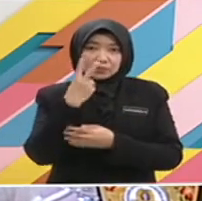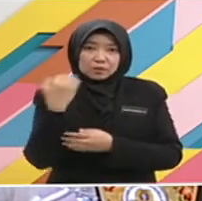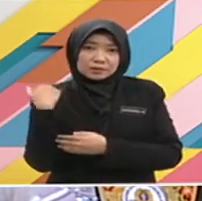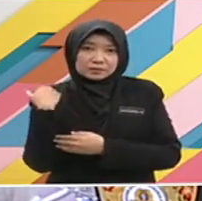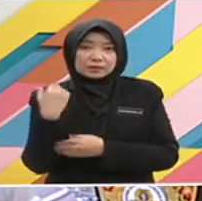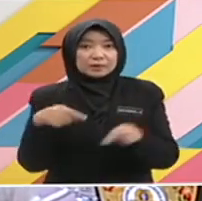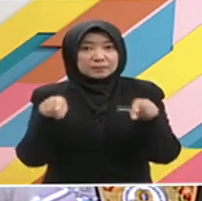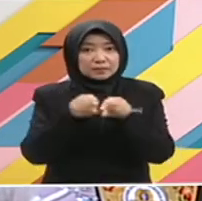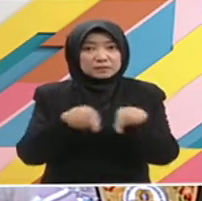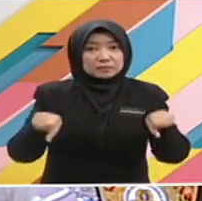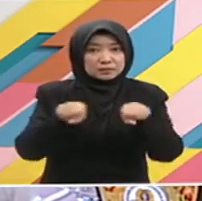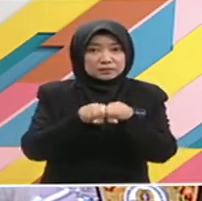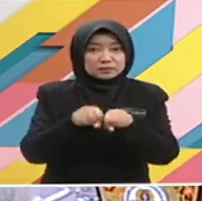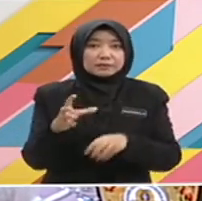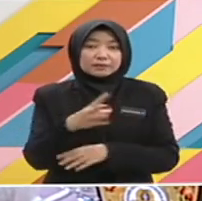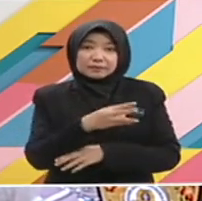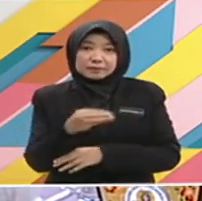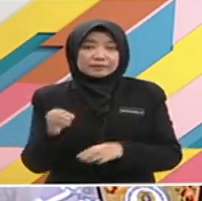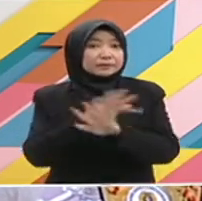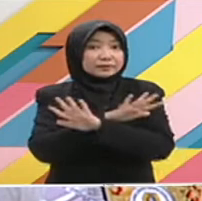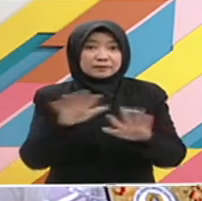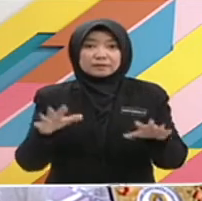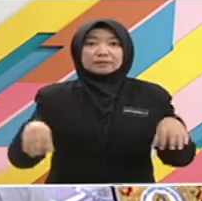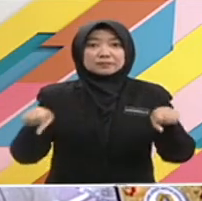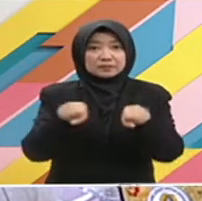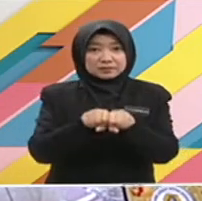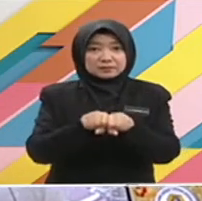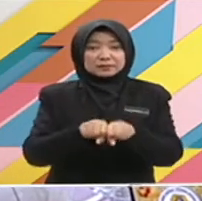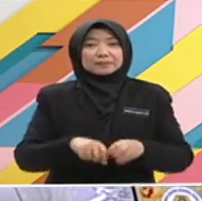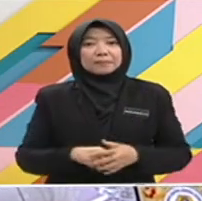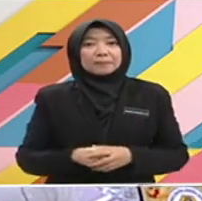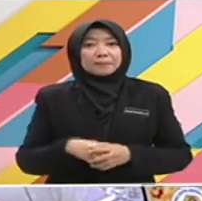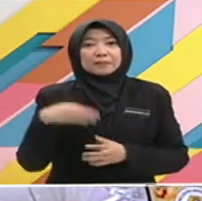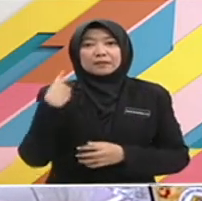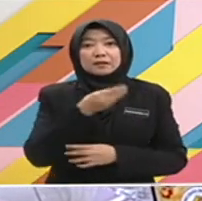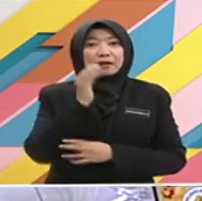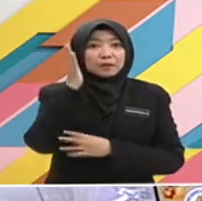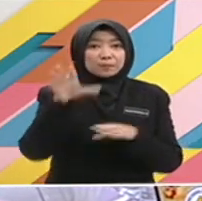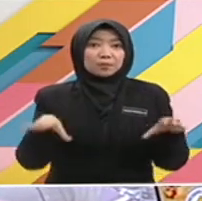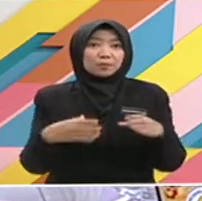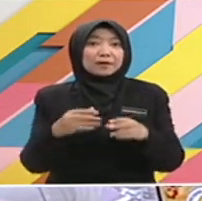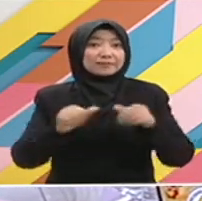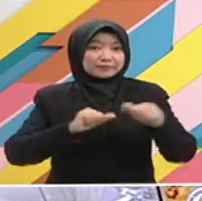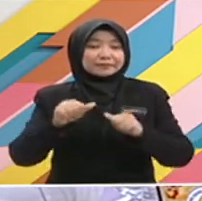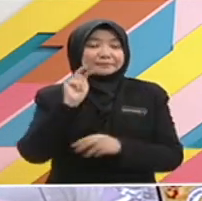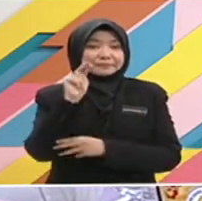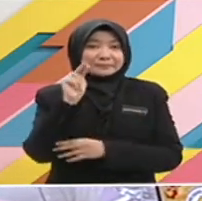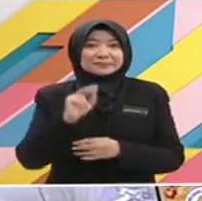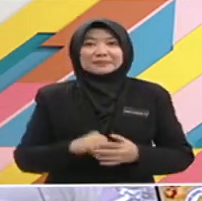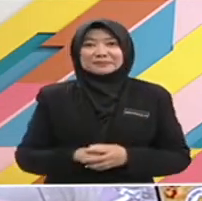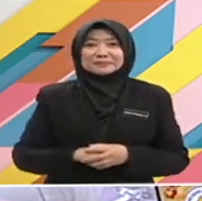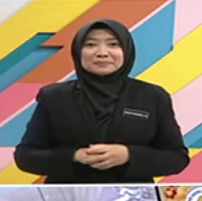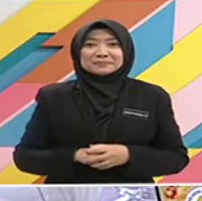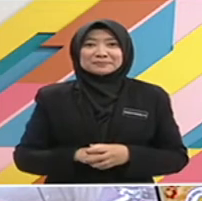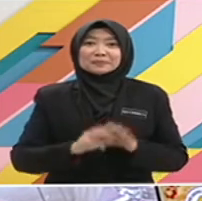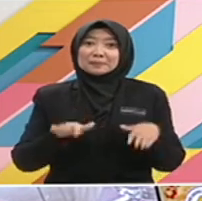imbangan tidak simetri. Baik. Okey. Jadi kita akan buat satu aktiviti juga nanti. Aktiviti baik. Okey, aktiviti macam